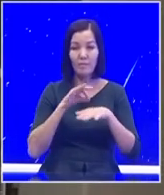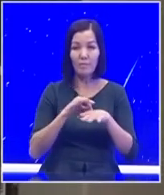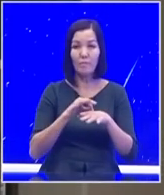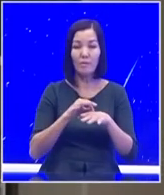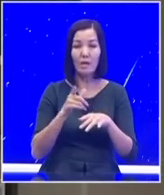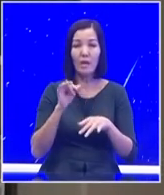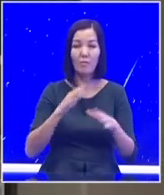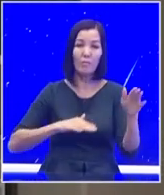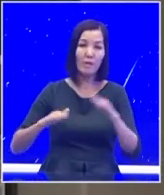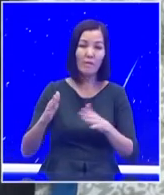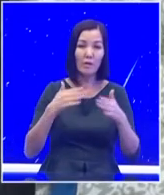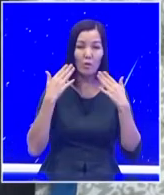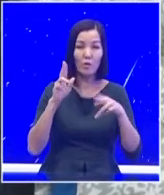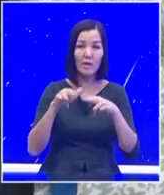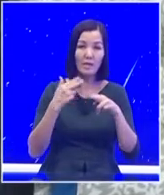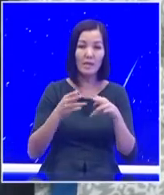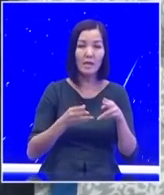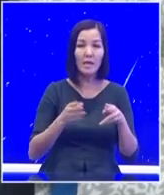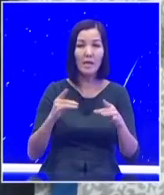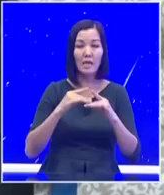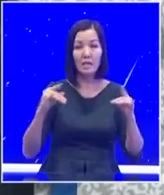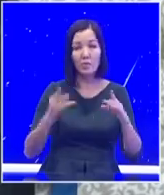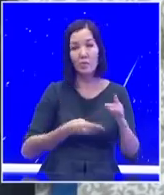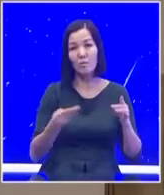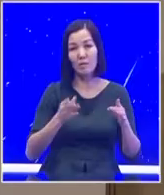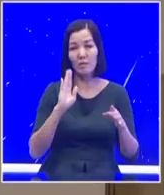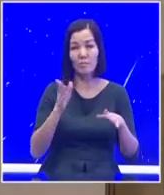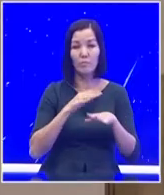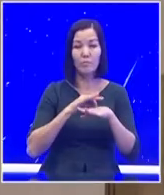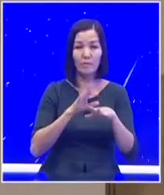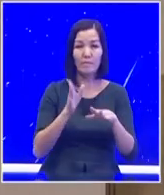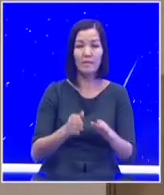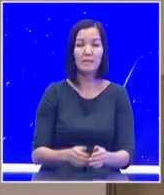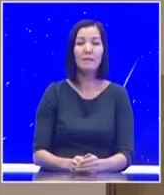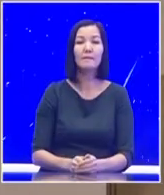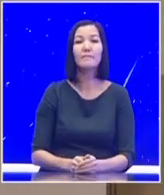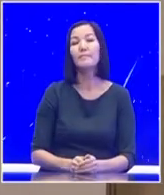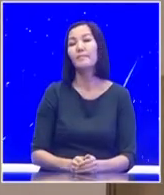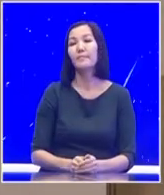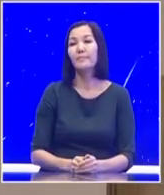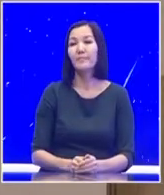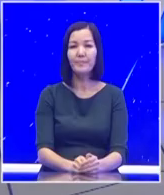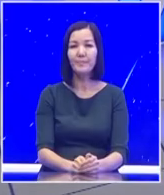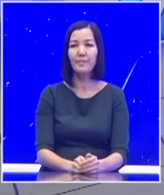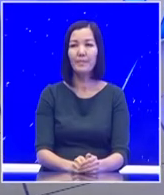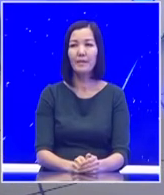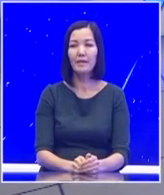голболу, плаванию, легкой атлетике и настольным играм. Аделя Кжаркенова, Ерболат Антелов, телеканал ЖТСУ, Талгарский район.